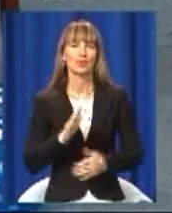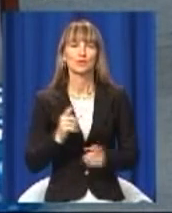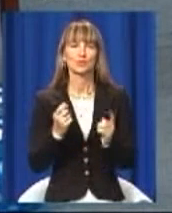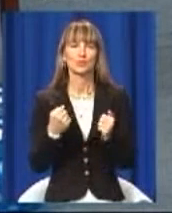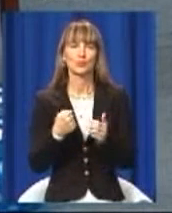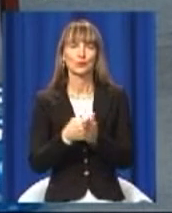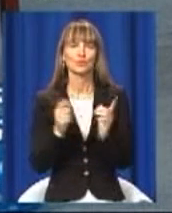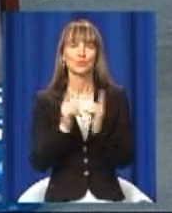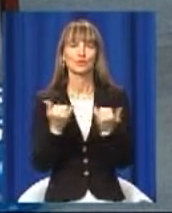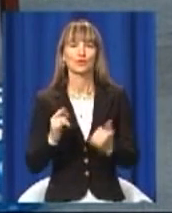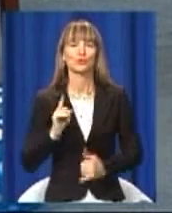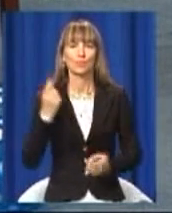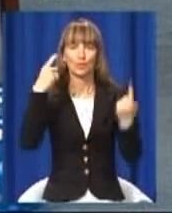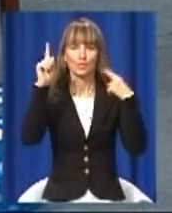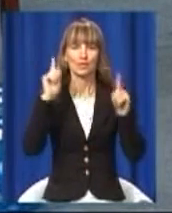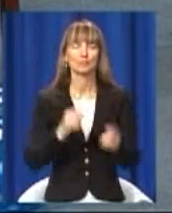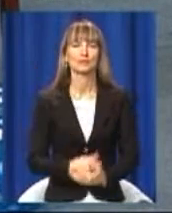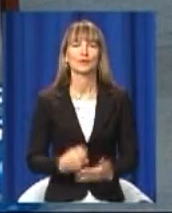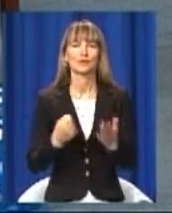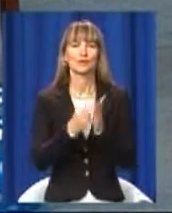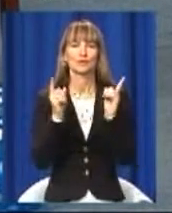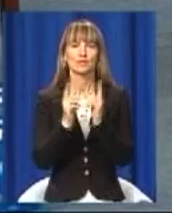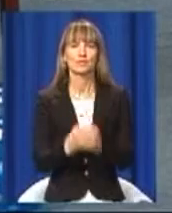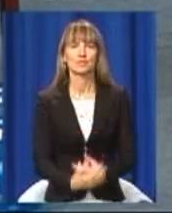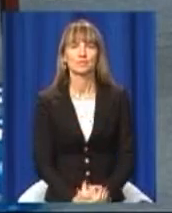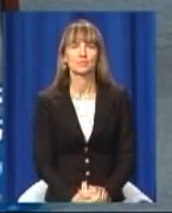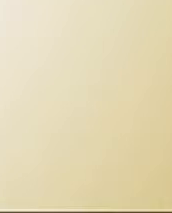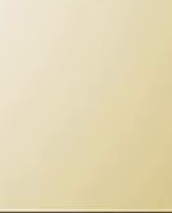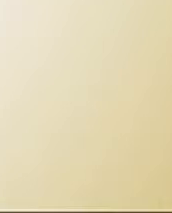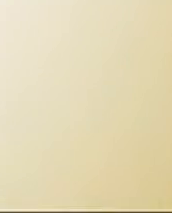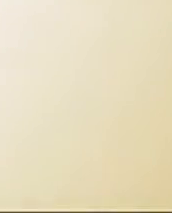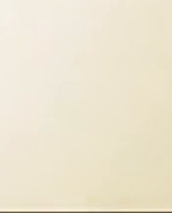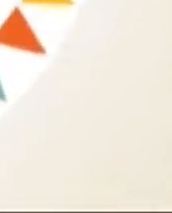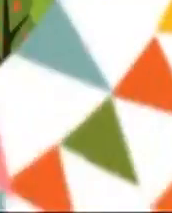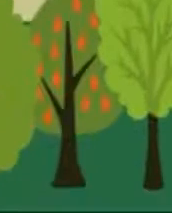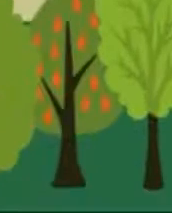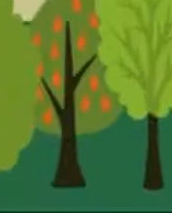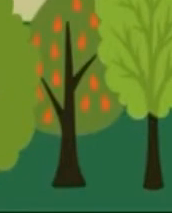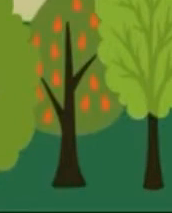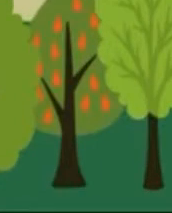зустрічі, а зараз вас чекає мультфільм. До побачення.